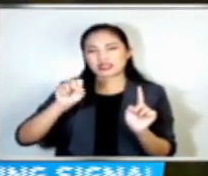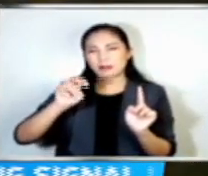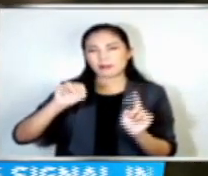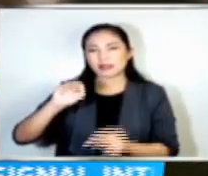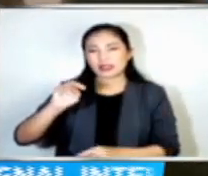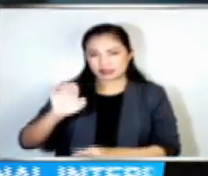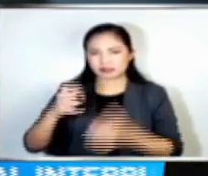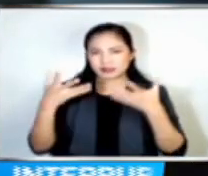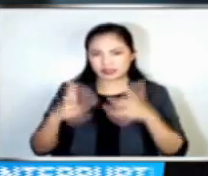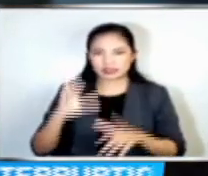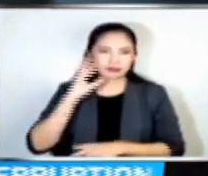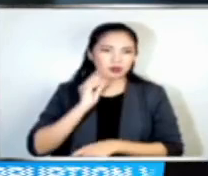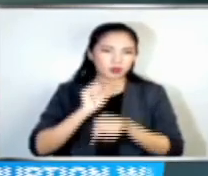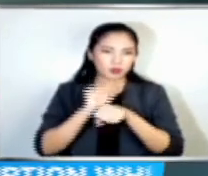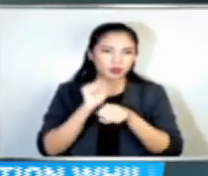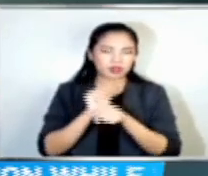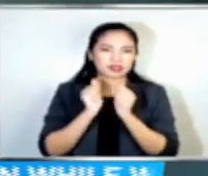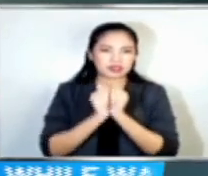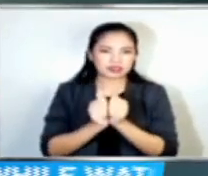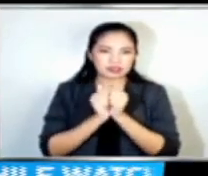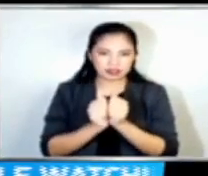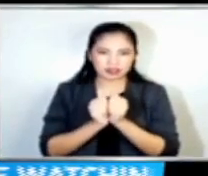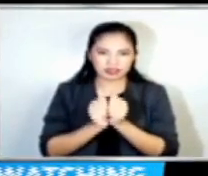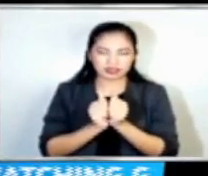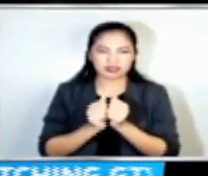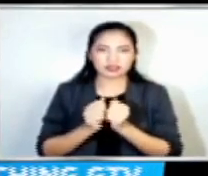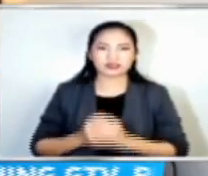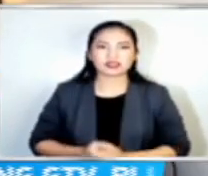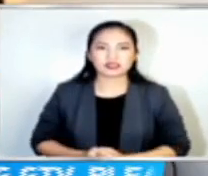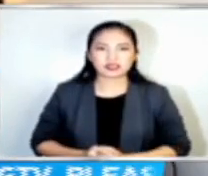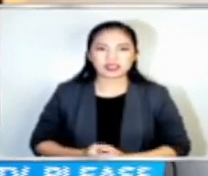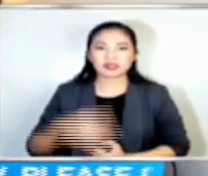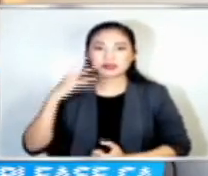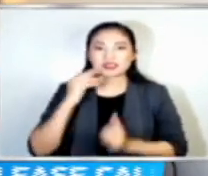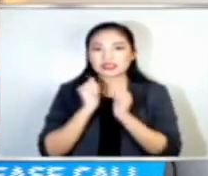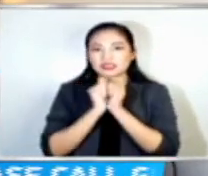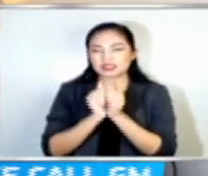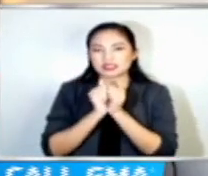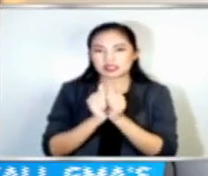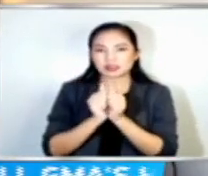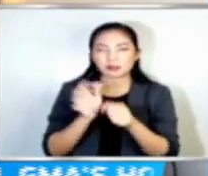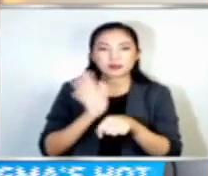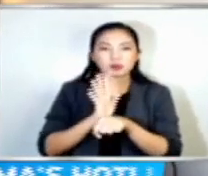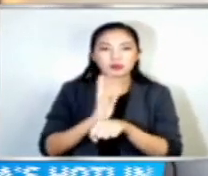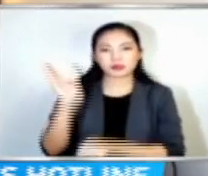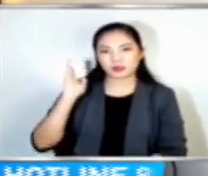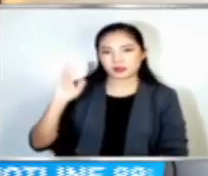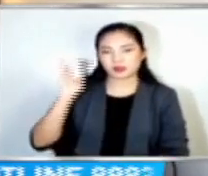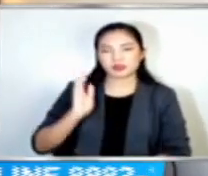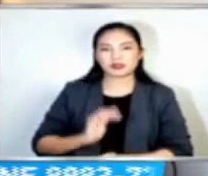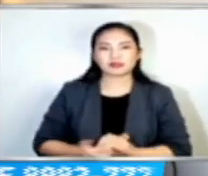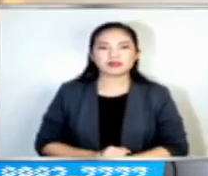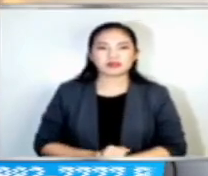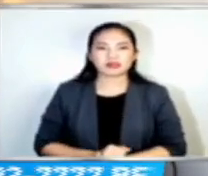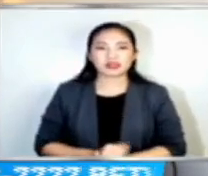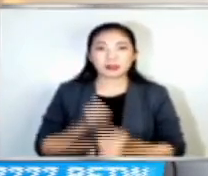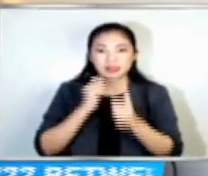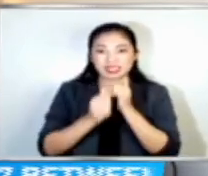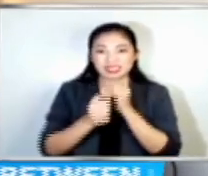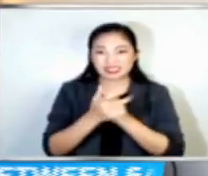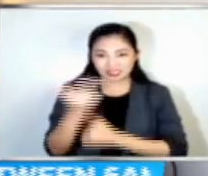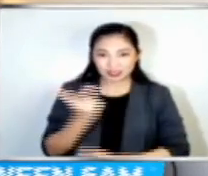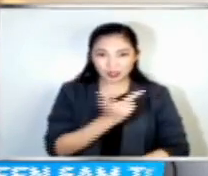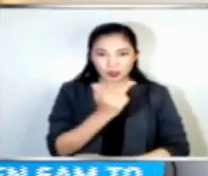at Jasmine naman nagkasama na sa pelikulang Maledikto. So parang this is some sort of a reunion sa inyong tatlo.